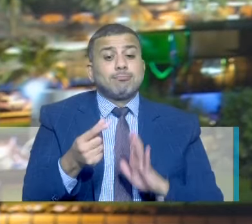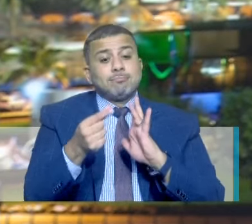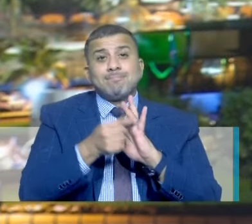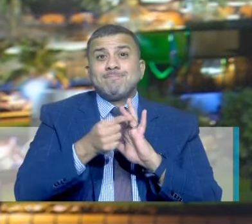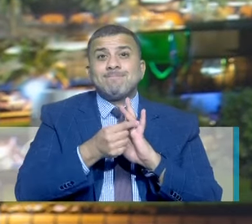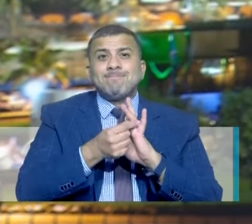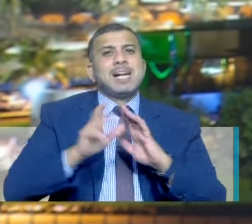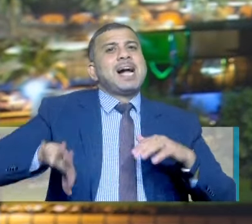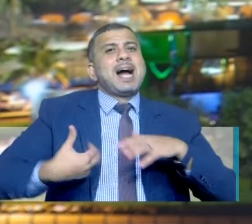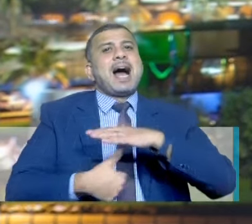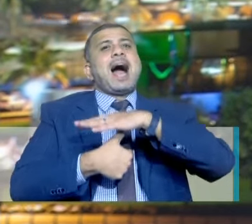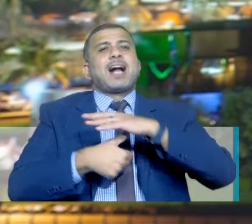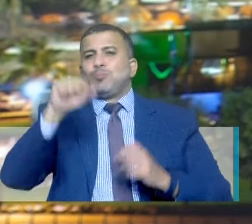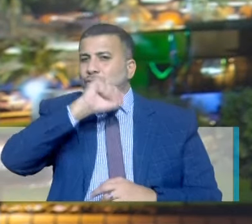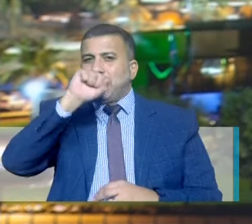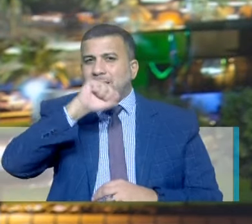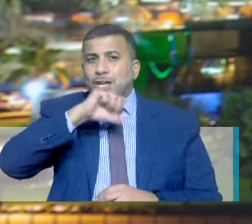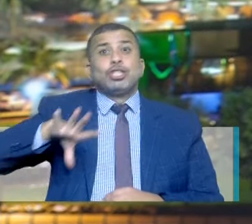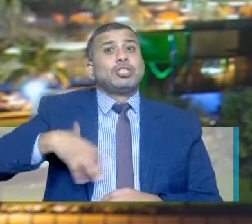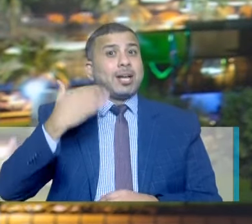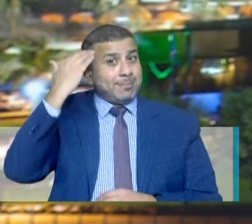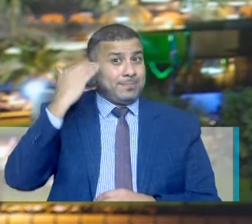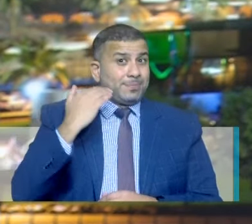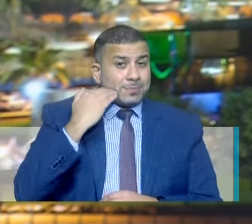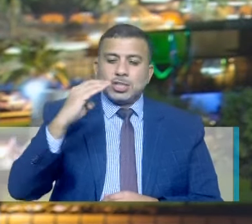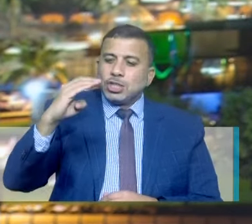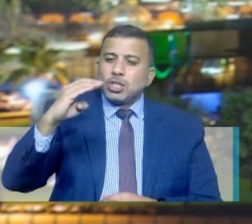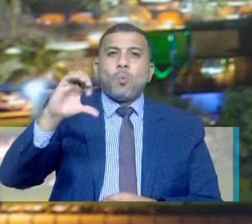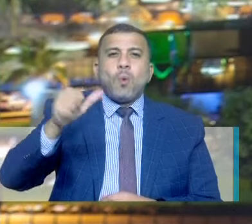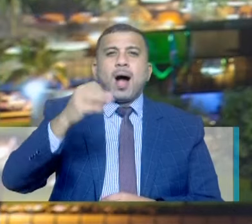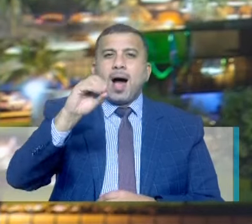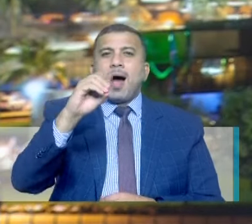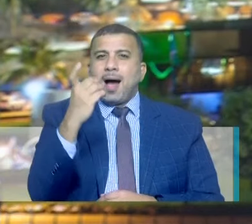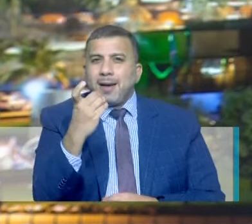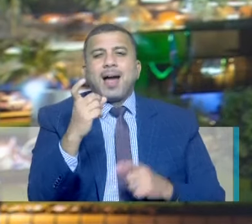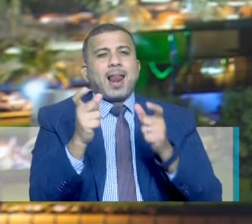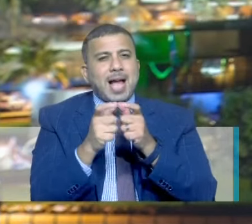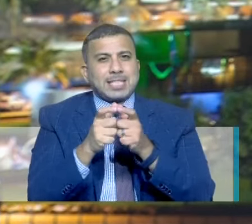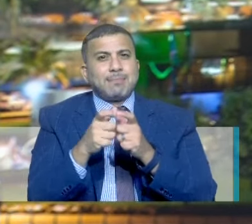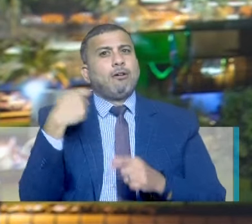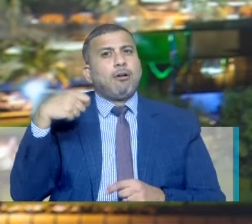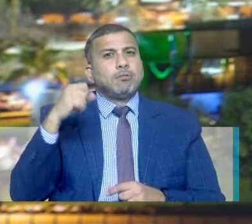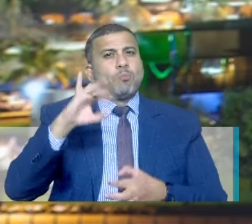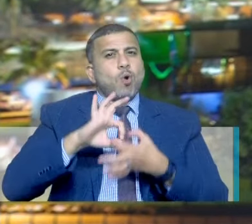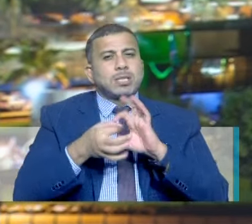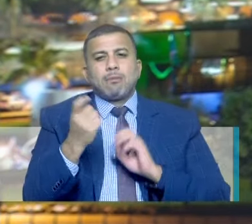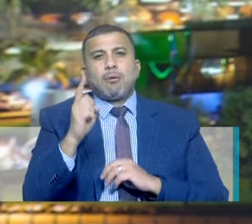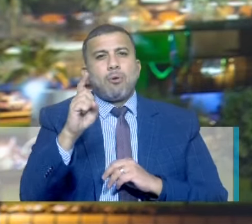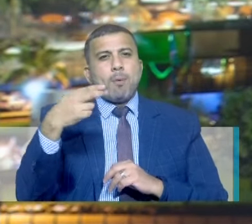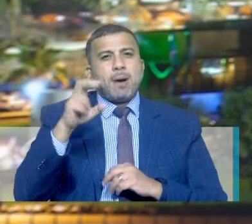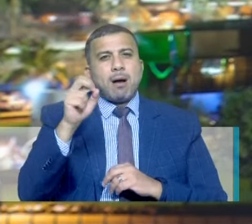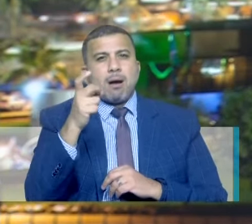شهدت قرينة صاحب السمو حاكم الشارقة سمو الشيخة جواهر بنت محمد القاسمي رئيسة مؤسسة ربع قرن